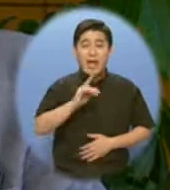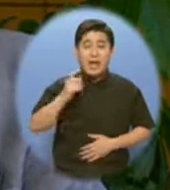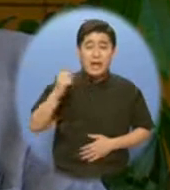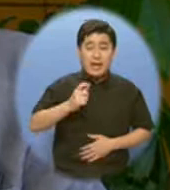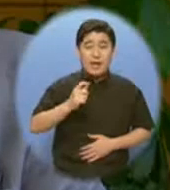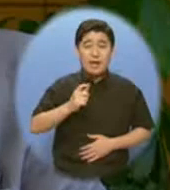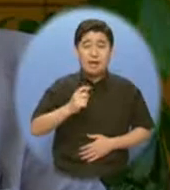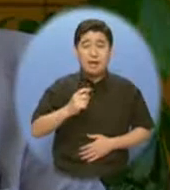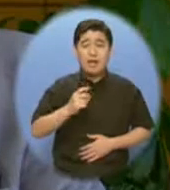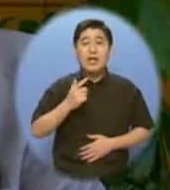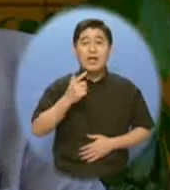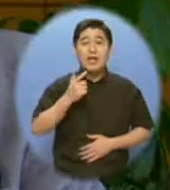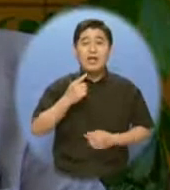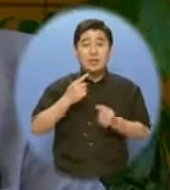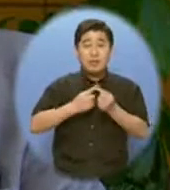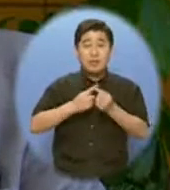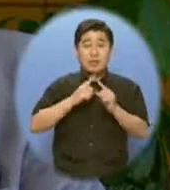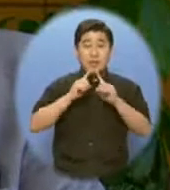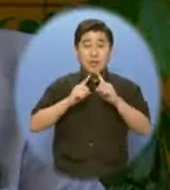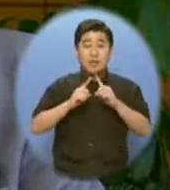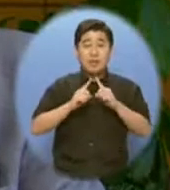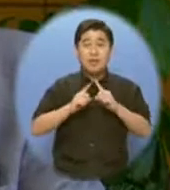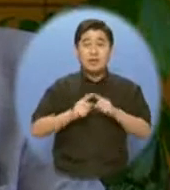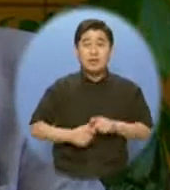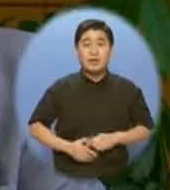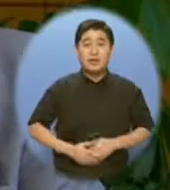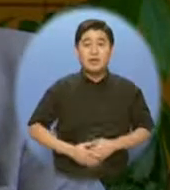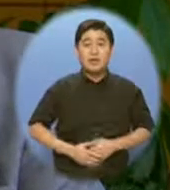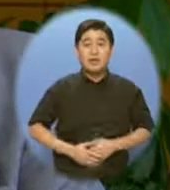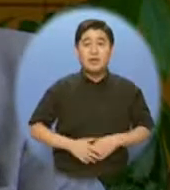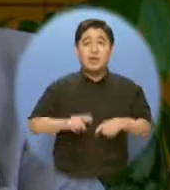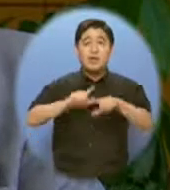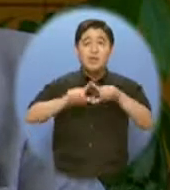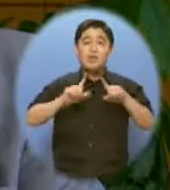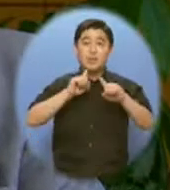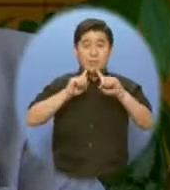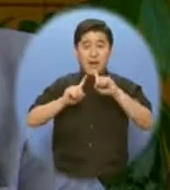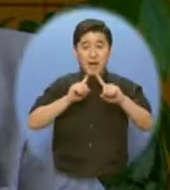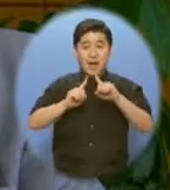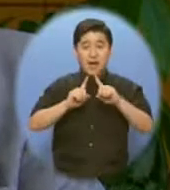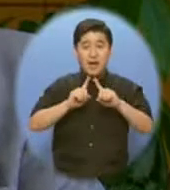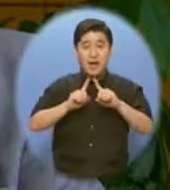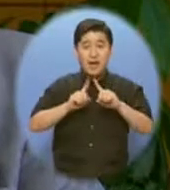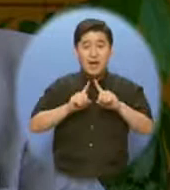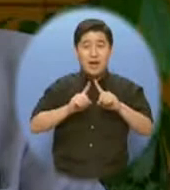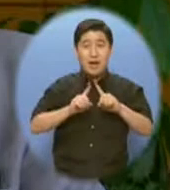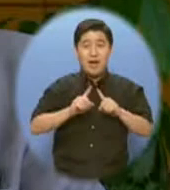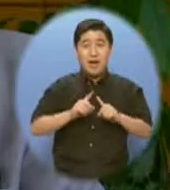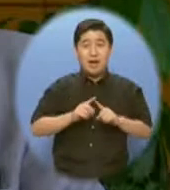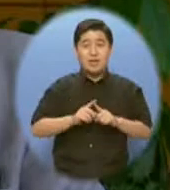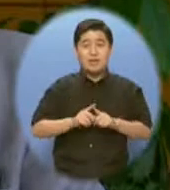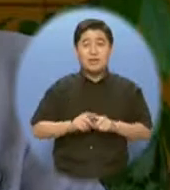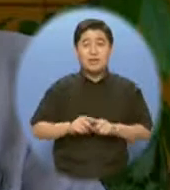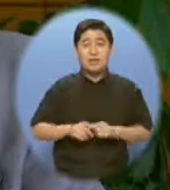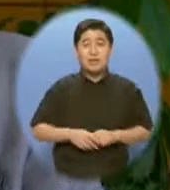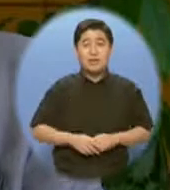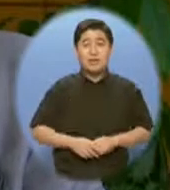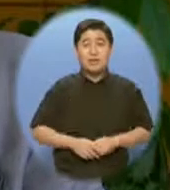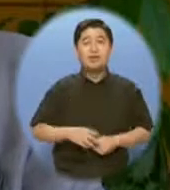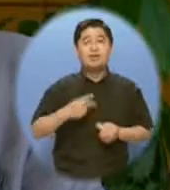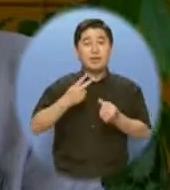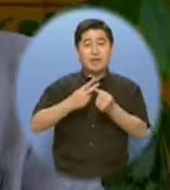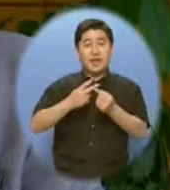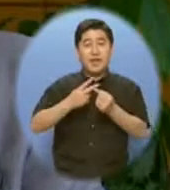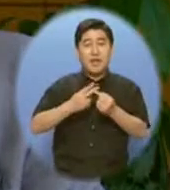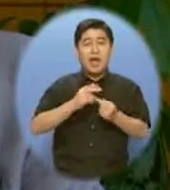것은 1번인데 그건 앞에 있다고 했죠. 우리 표준말의 그 리듬은 표준말의 그 악센트가 있으면 두